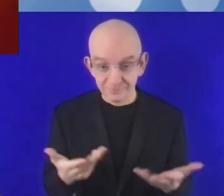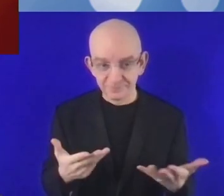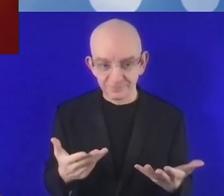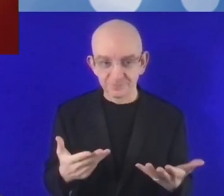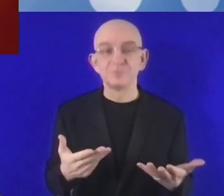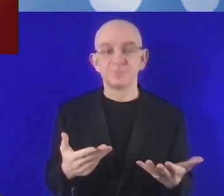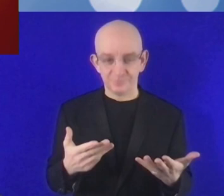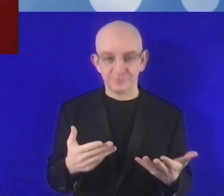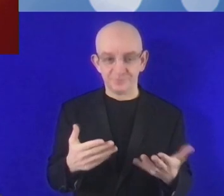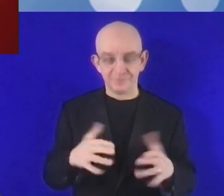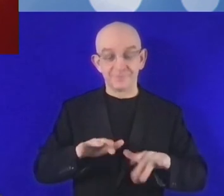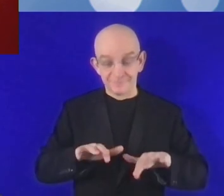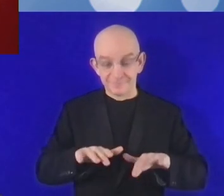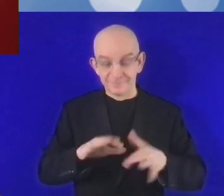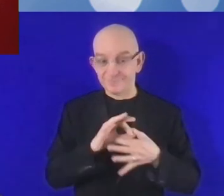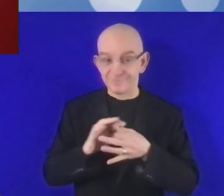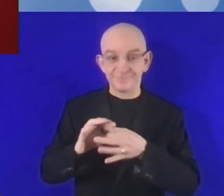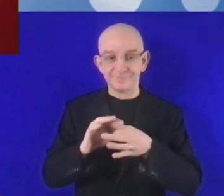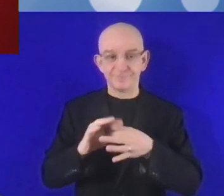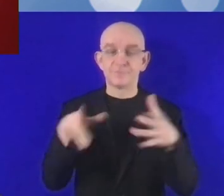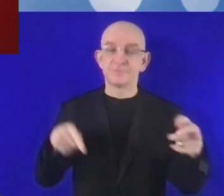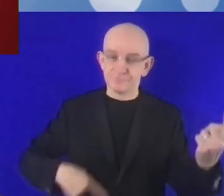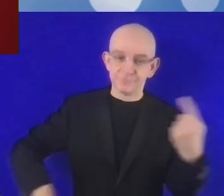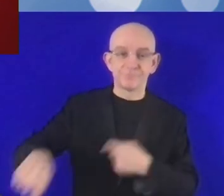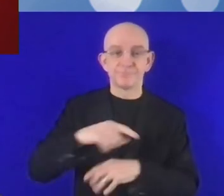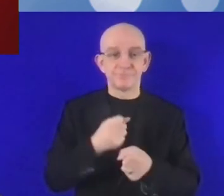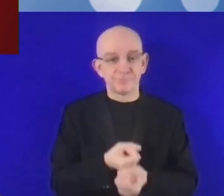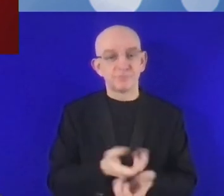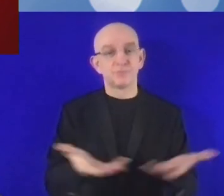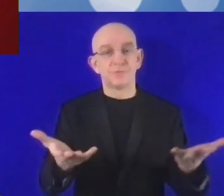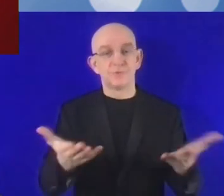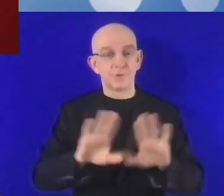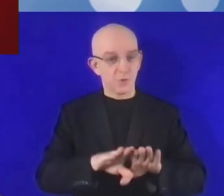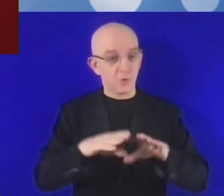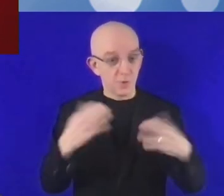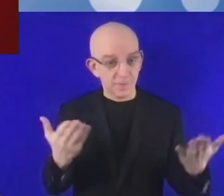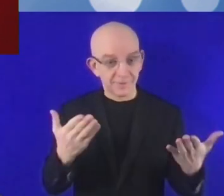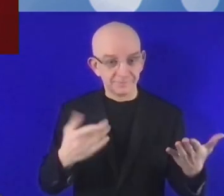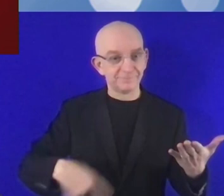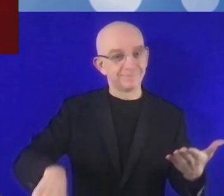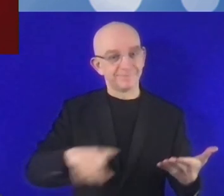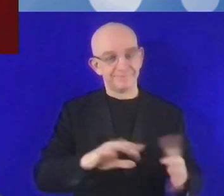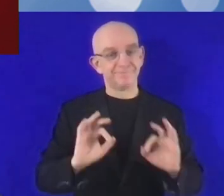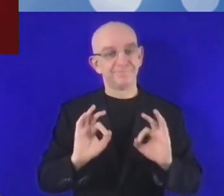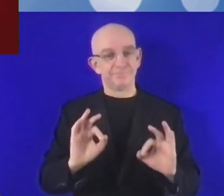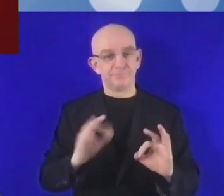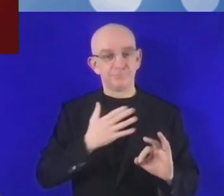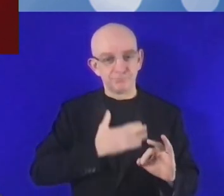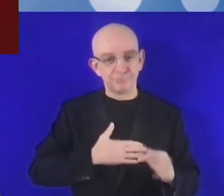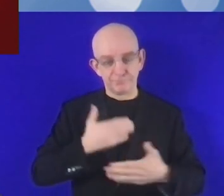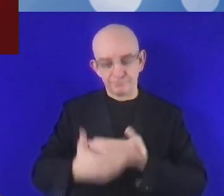今天这个会议的一个口号是联合网络、开放、安